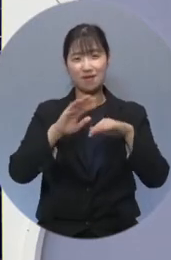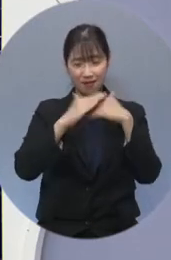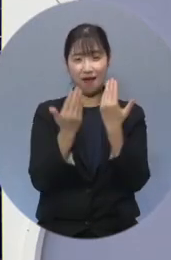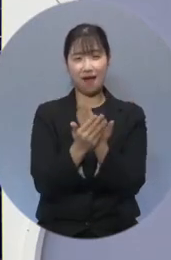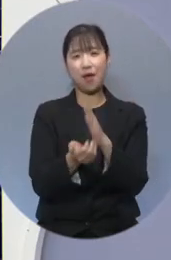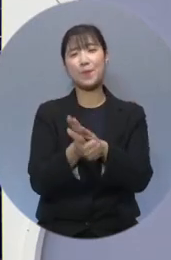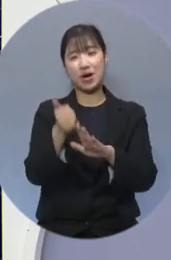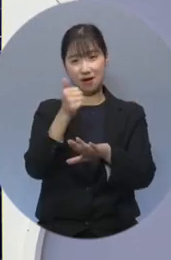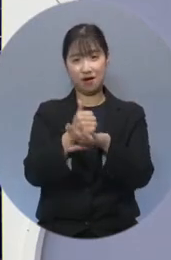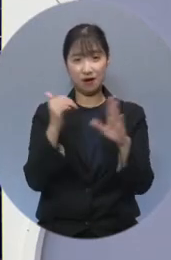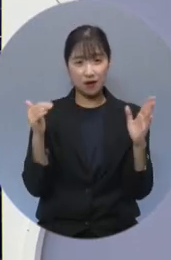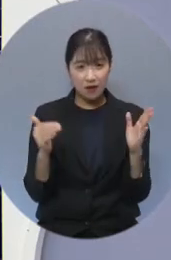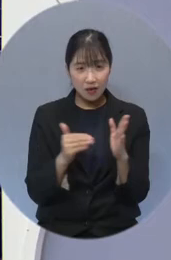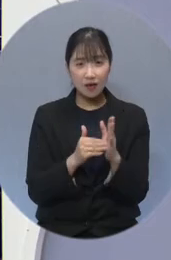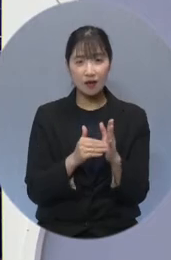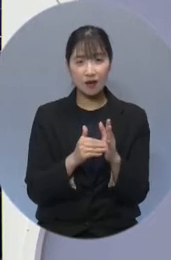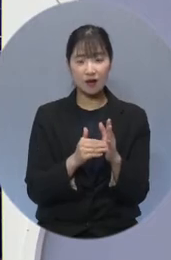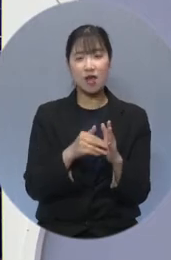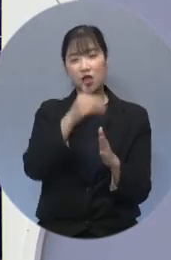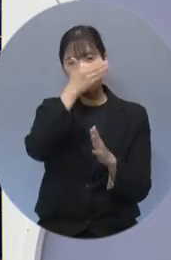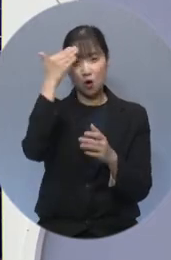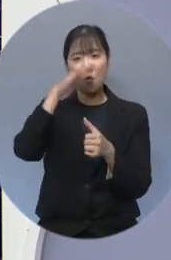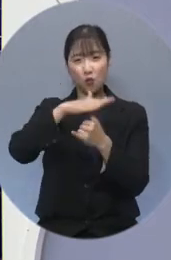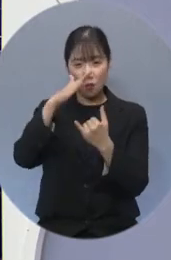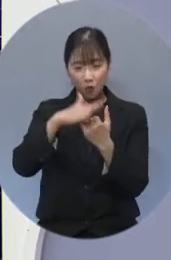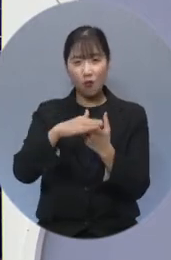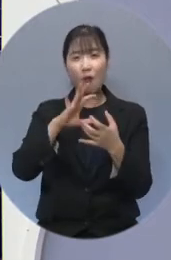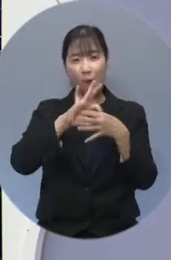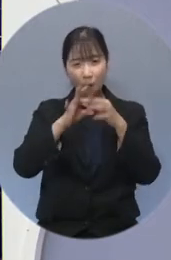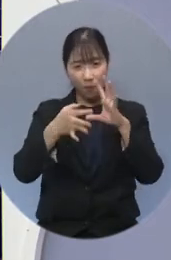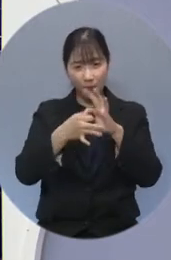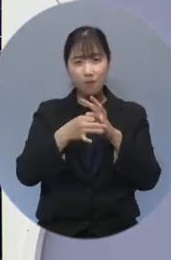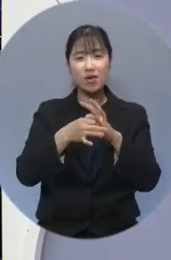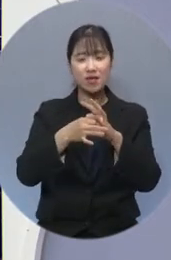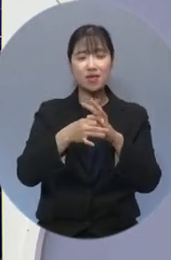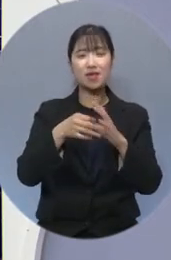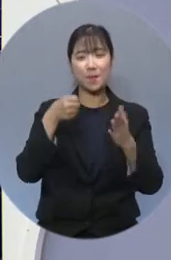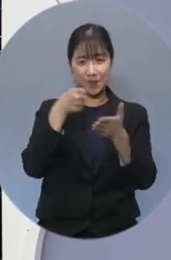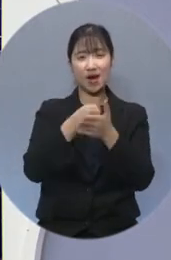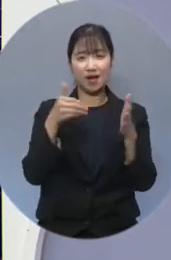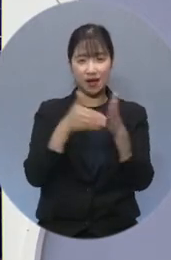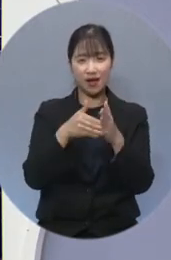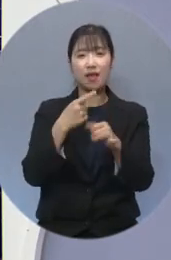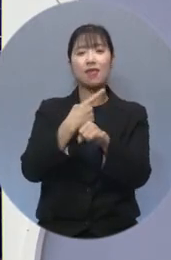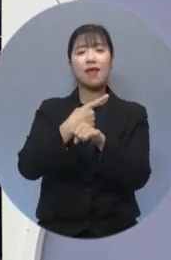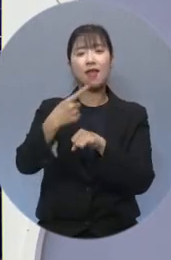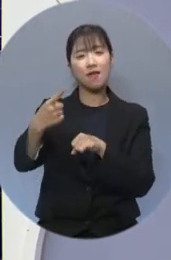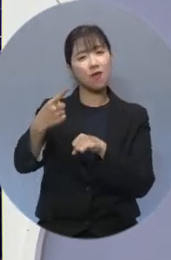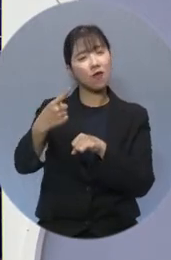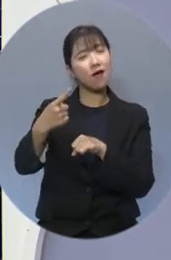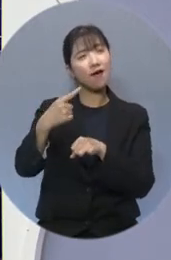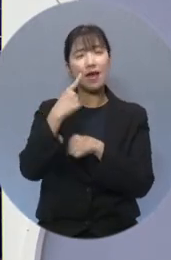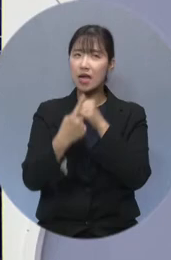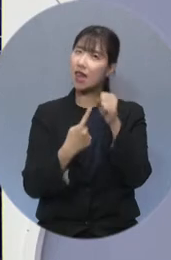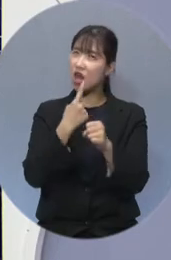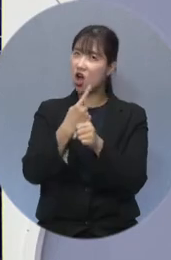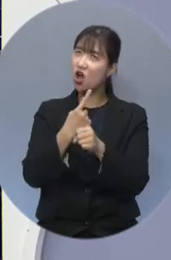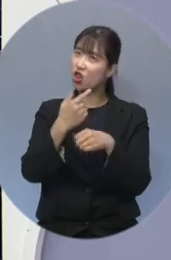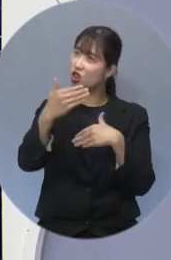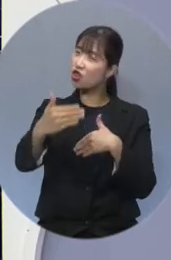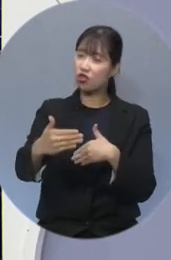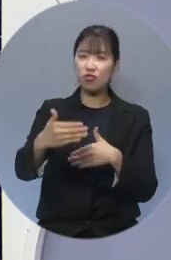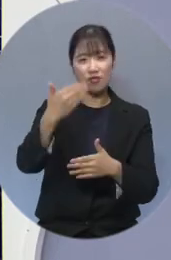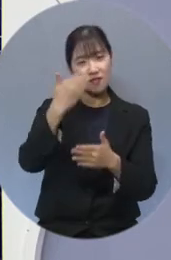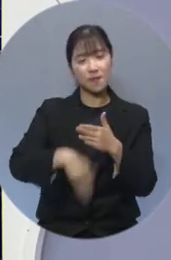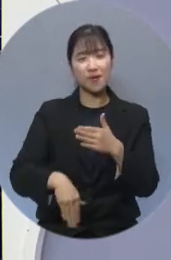이루어졌죠. 청소년 동계올림픽은 이제 개최가 확정되었고 내년에 이제 1년 채 안